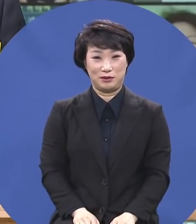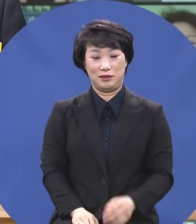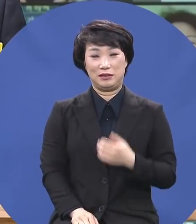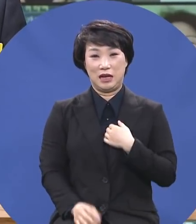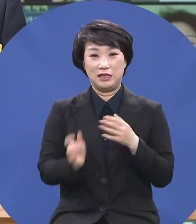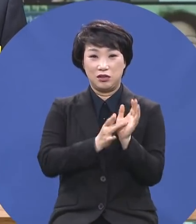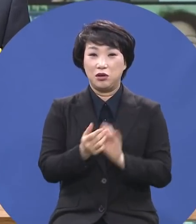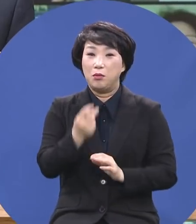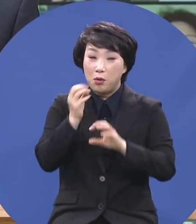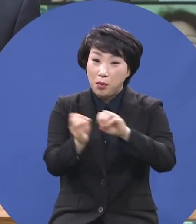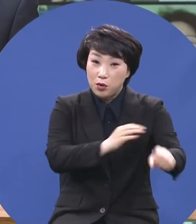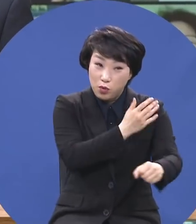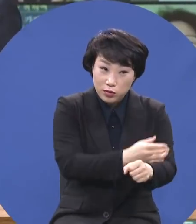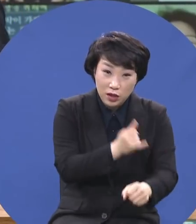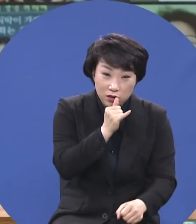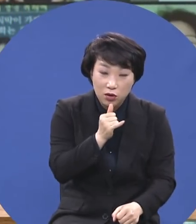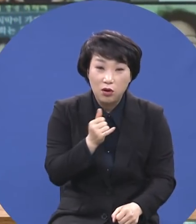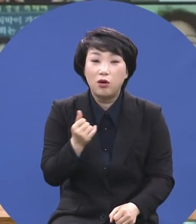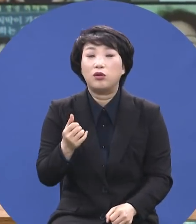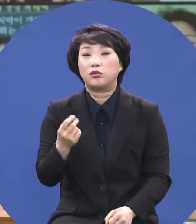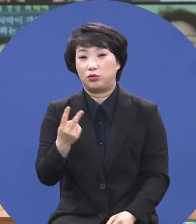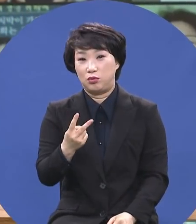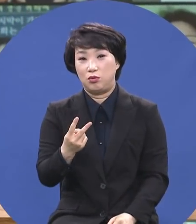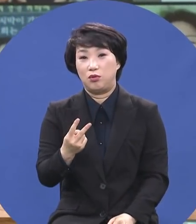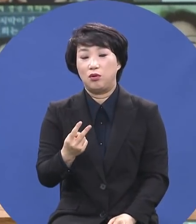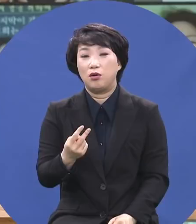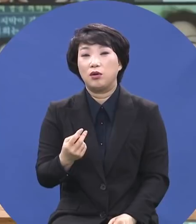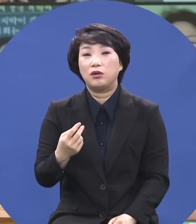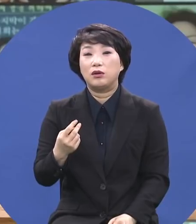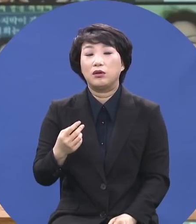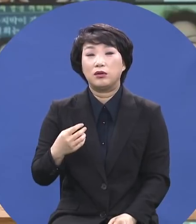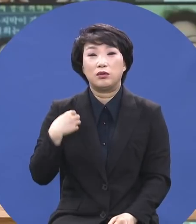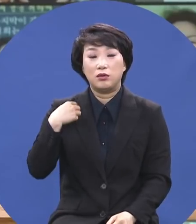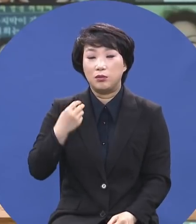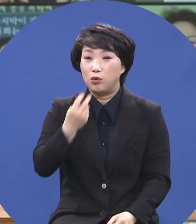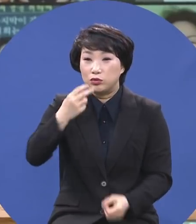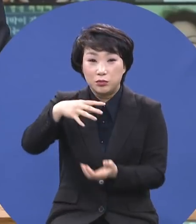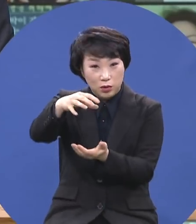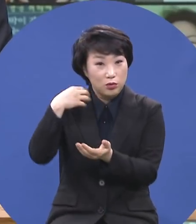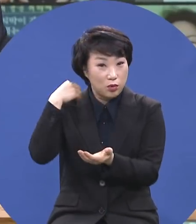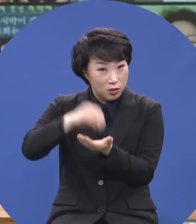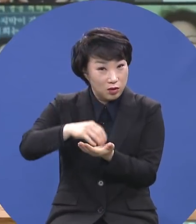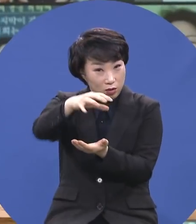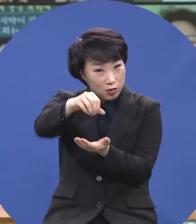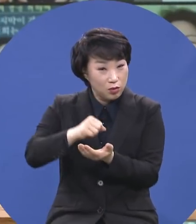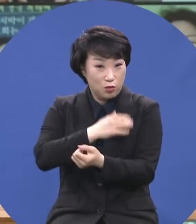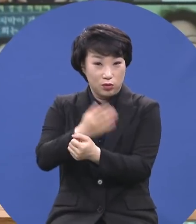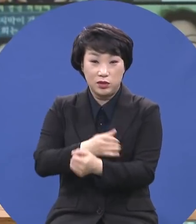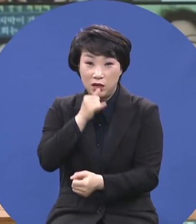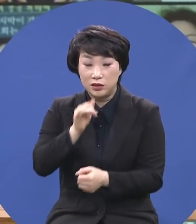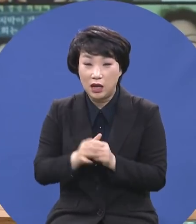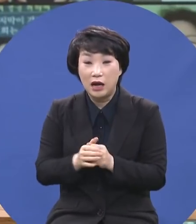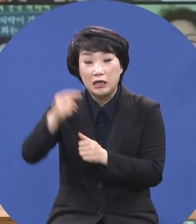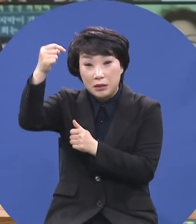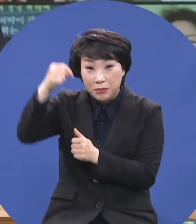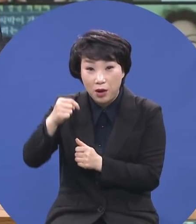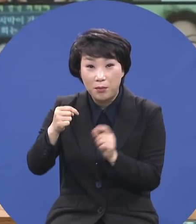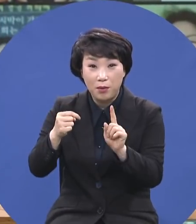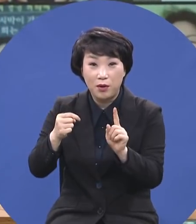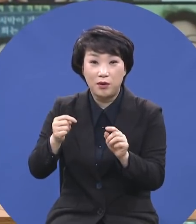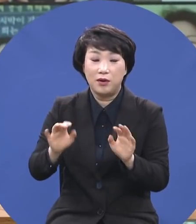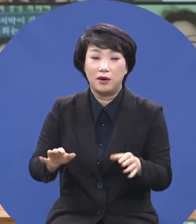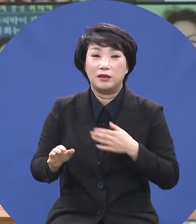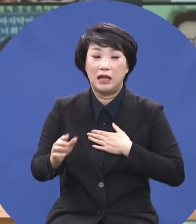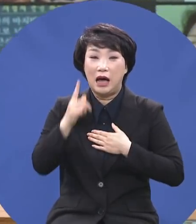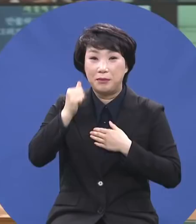나는 버릴 권세도 있고 다시 얻을 권세도 있으니 이